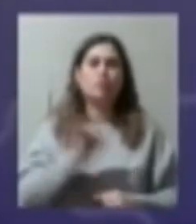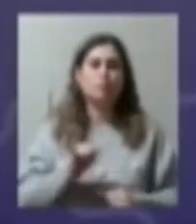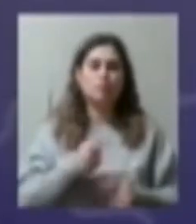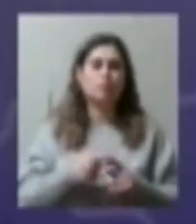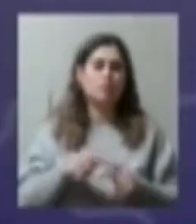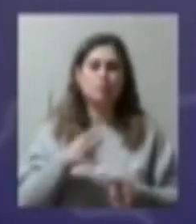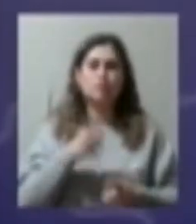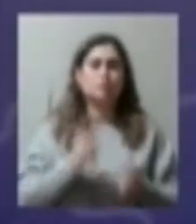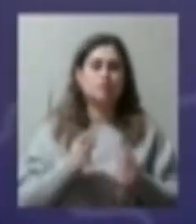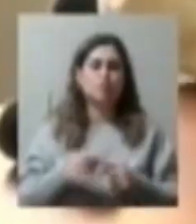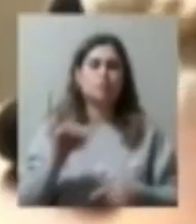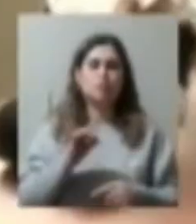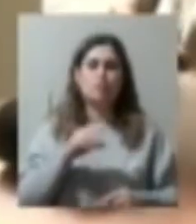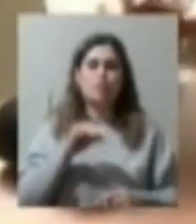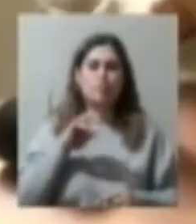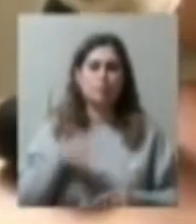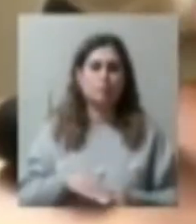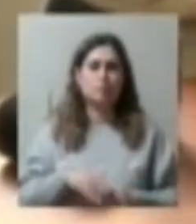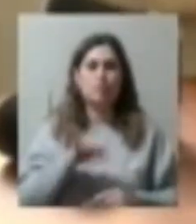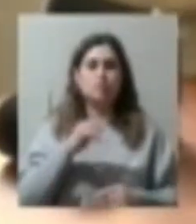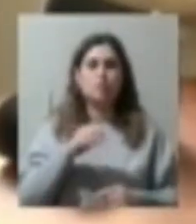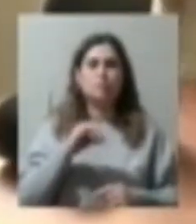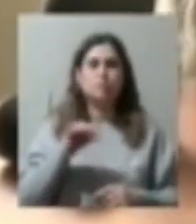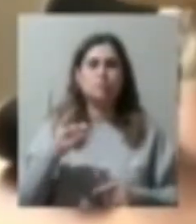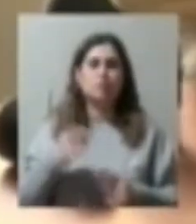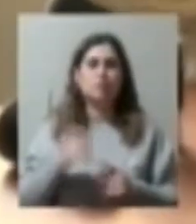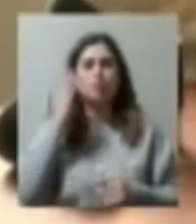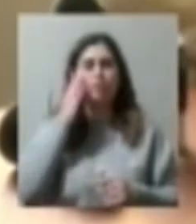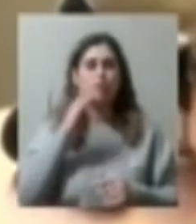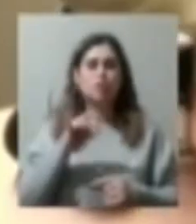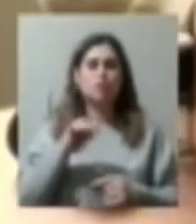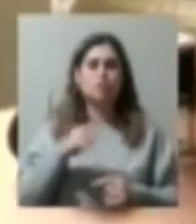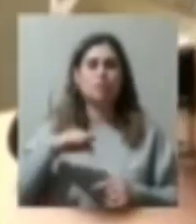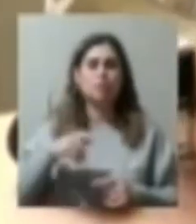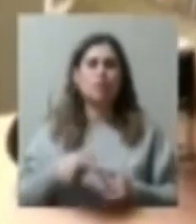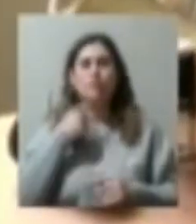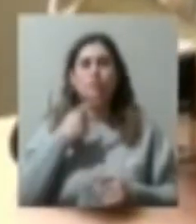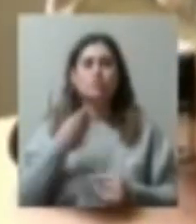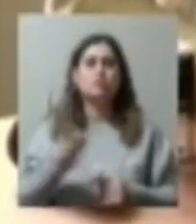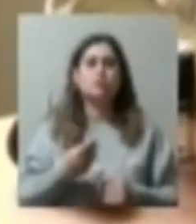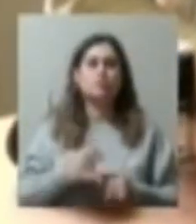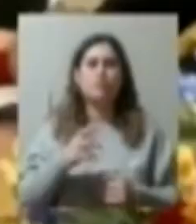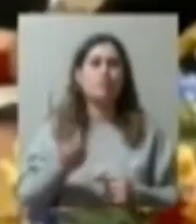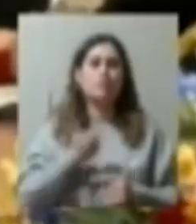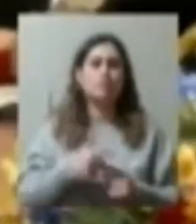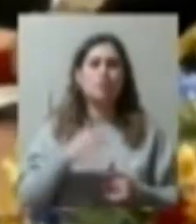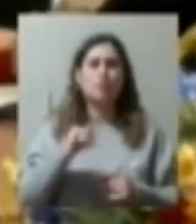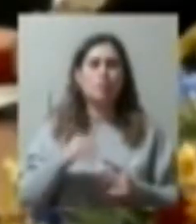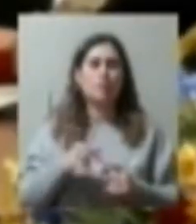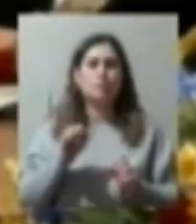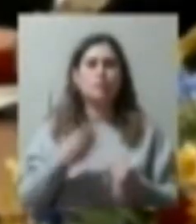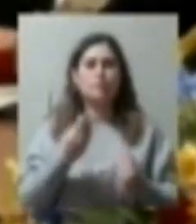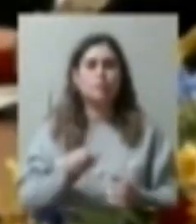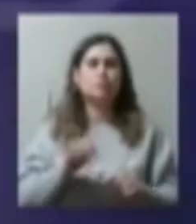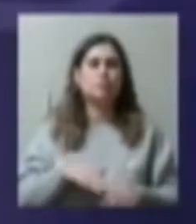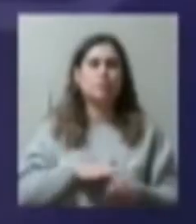сьогодні історичний момент. Олександр Мусієнко, голова Чуликівської ОТГ, каже, земля у власності громади дасть змогу наповнювати